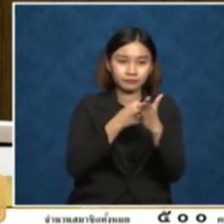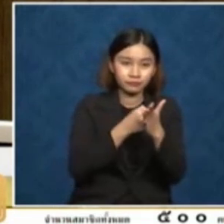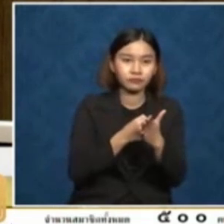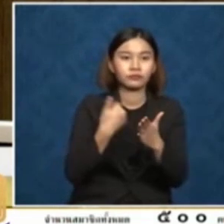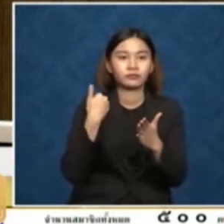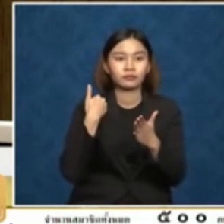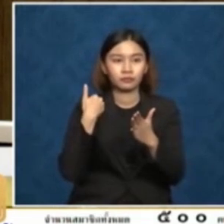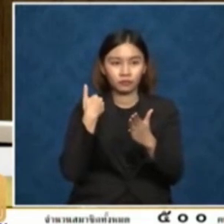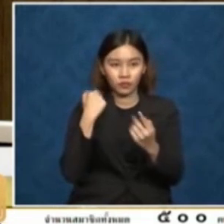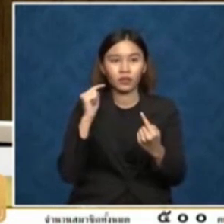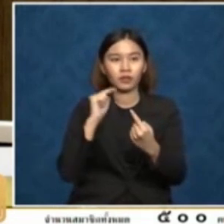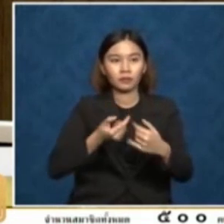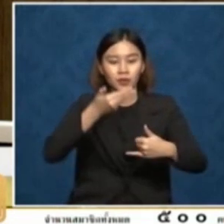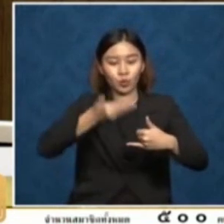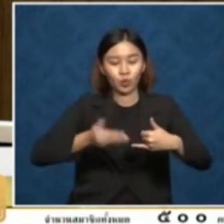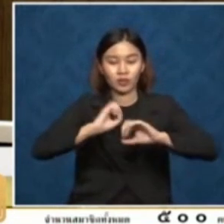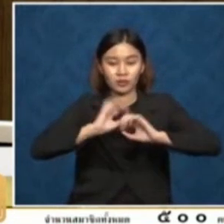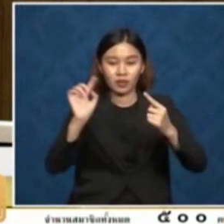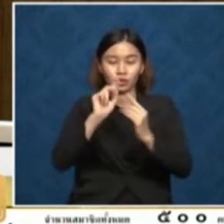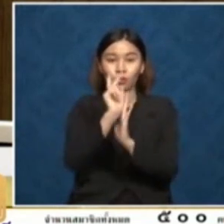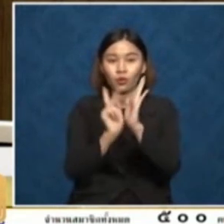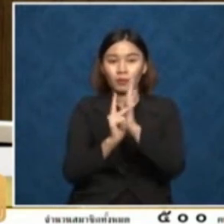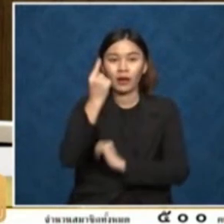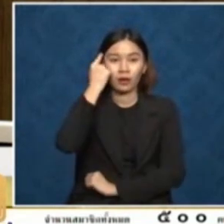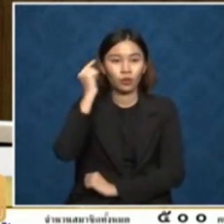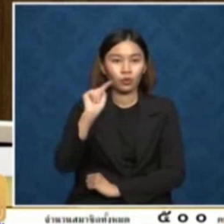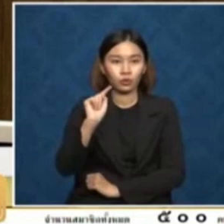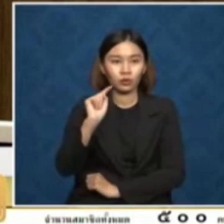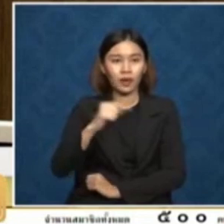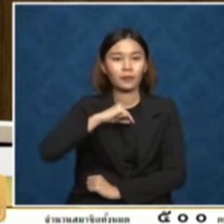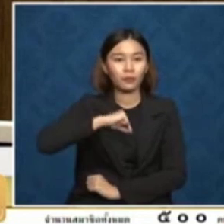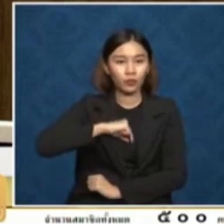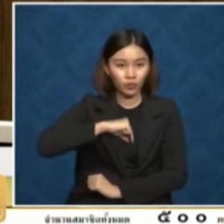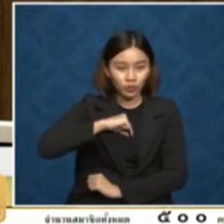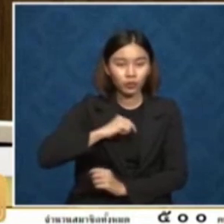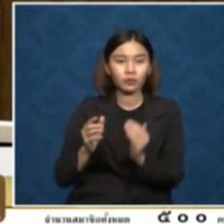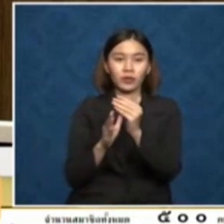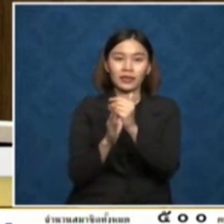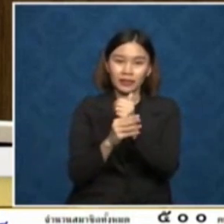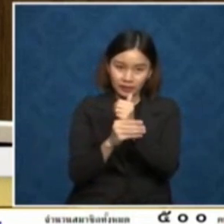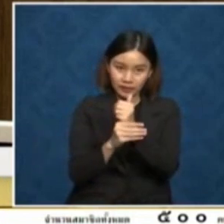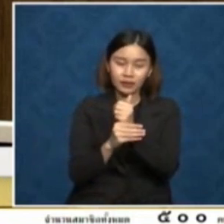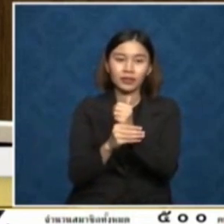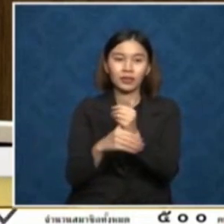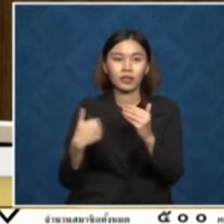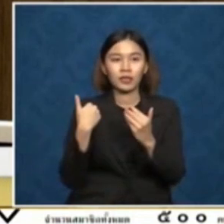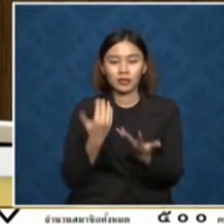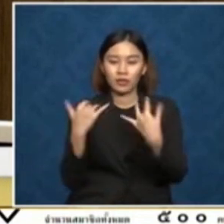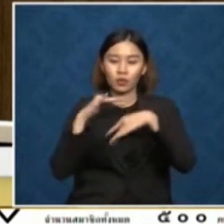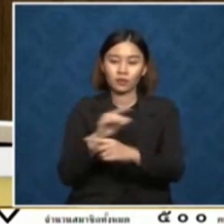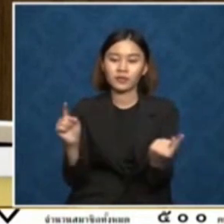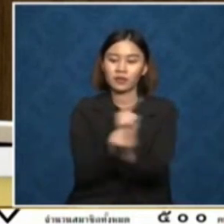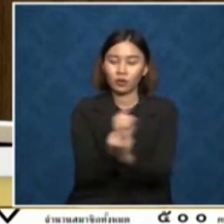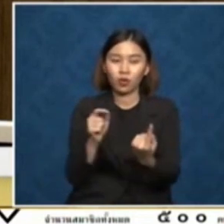ต่อสู้ให้มีตัวตนทางกฎหมายให้ตระหนักรู้ถึงความเป็นทอม ความเป็นกระเทยซึ่งมีตัวตนอยู่